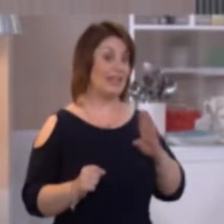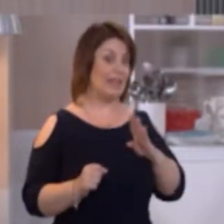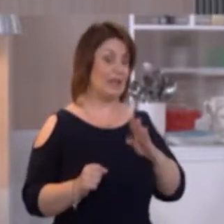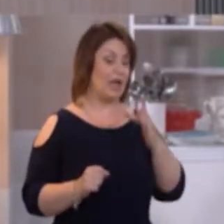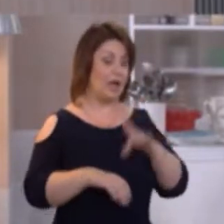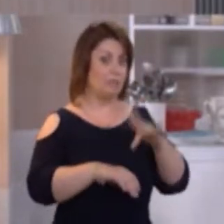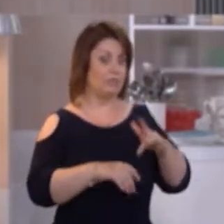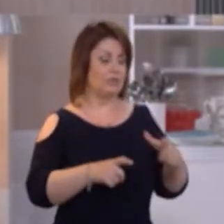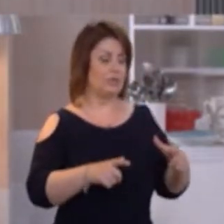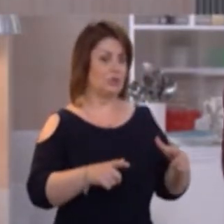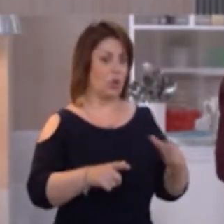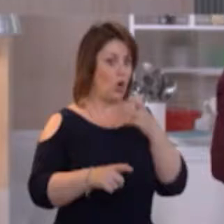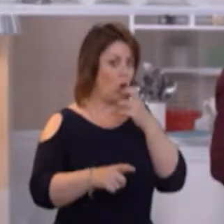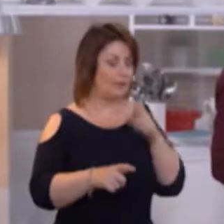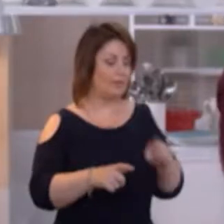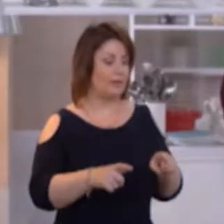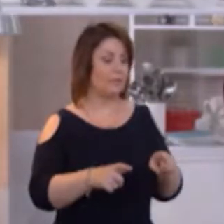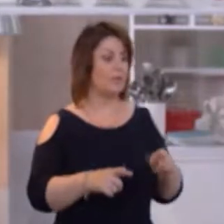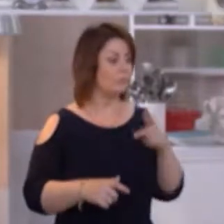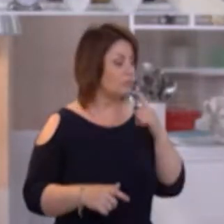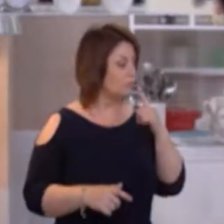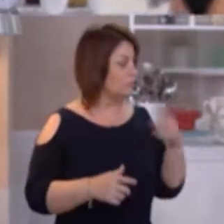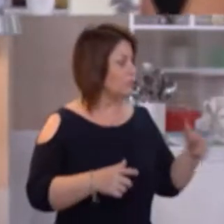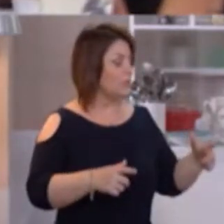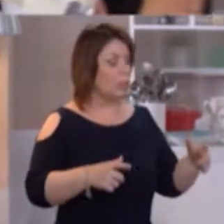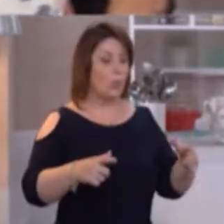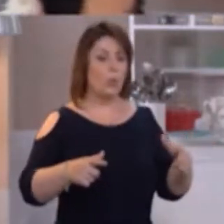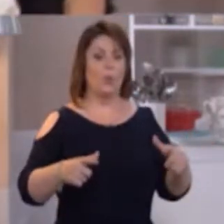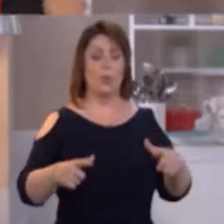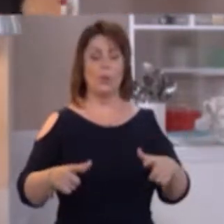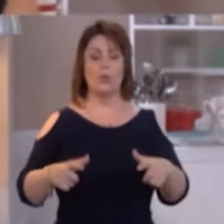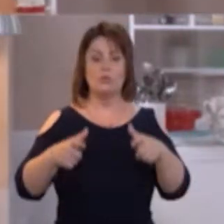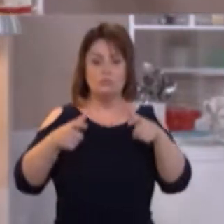forse. Sì, eccolo qua. Che profumo. Ok.